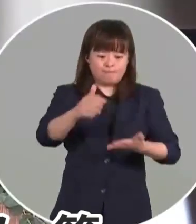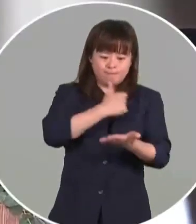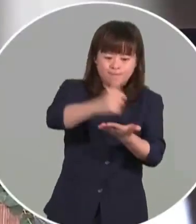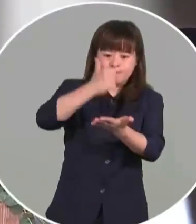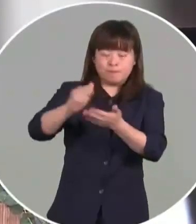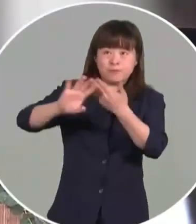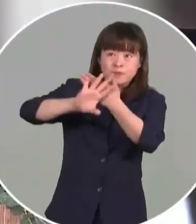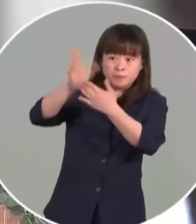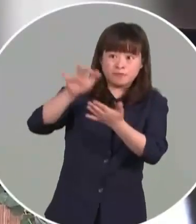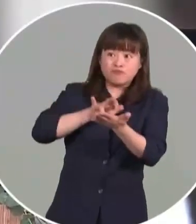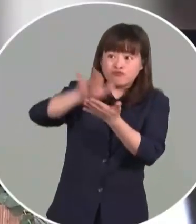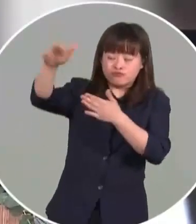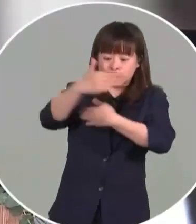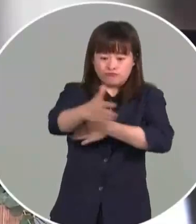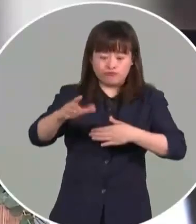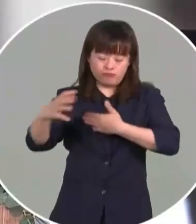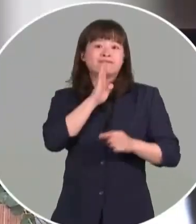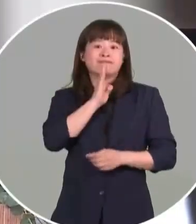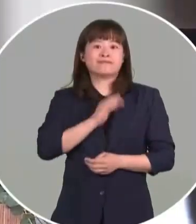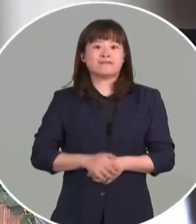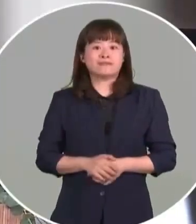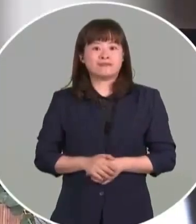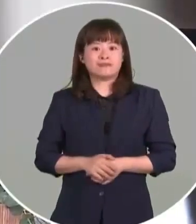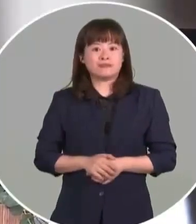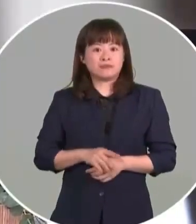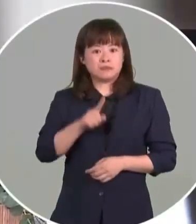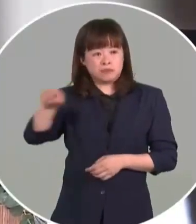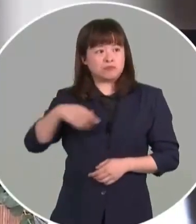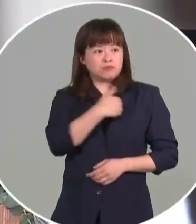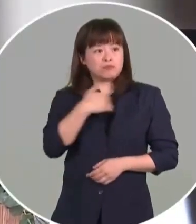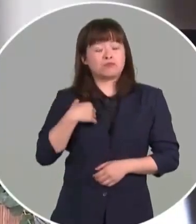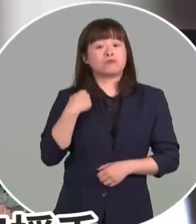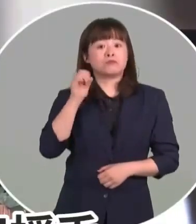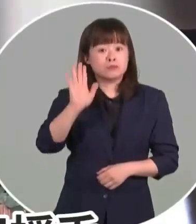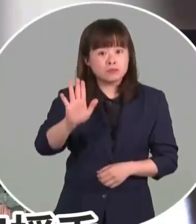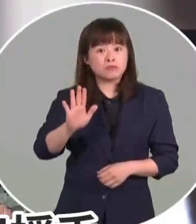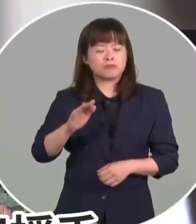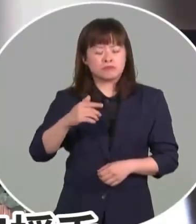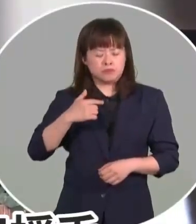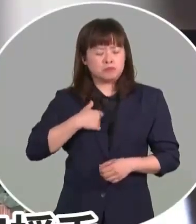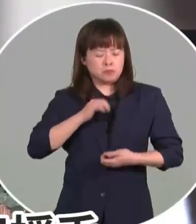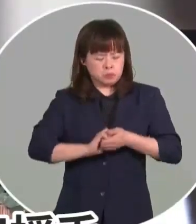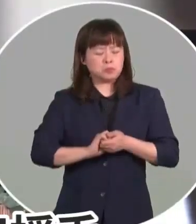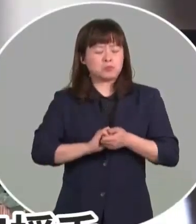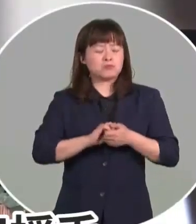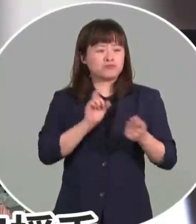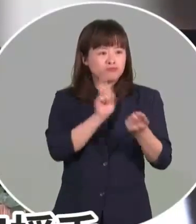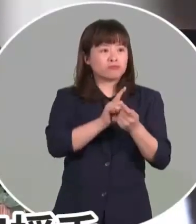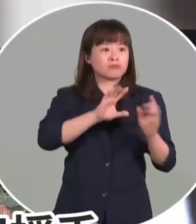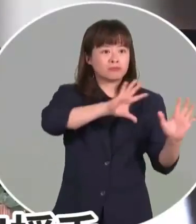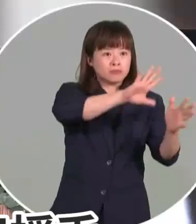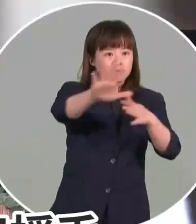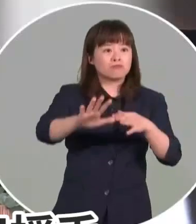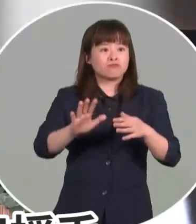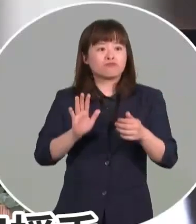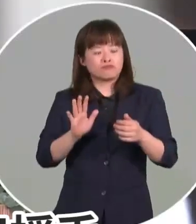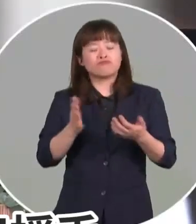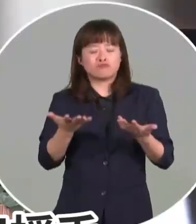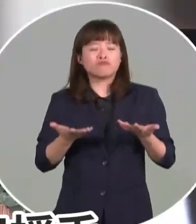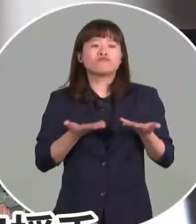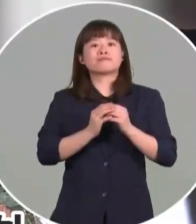一箱送往国外的物资上头。当我们有能力的时候，我们一定会向国际社会伸